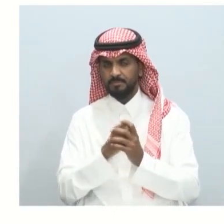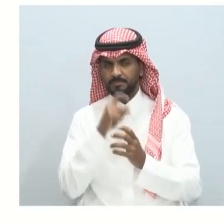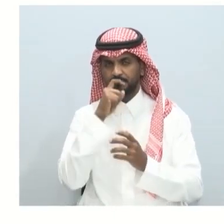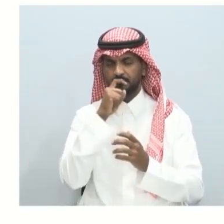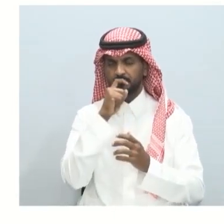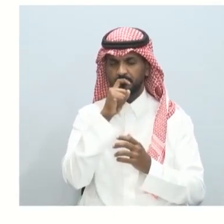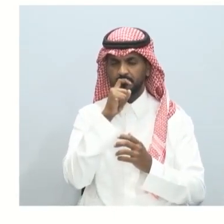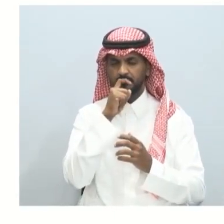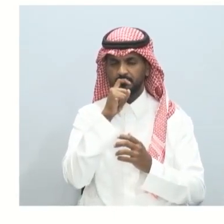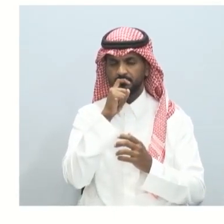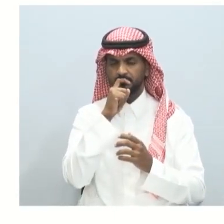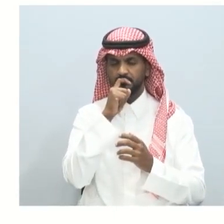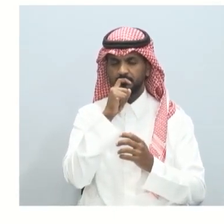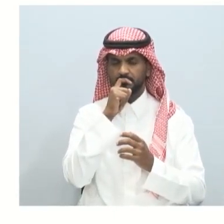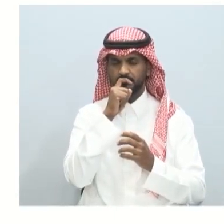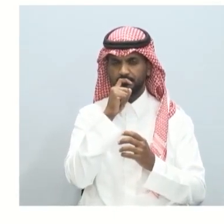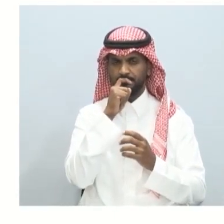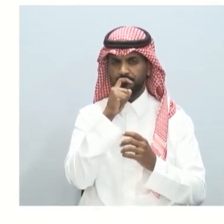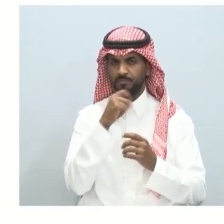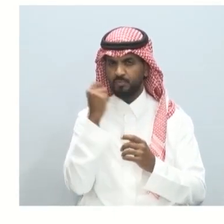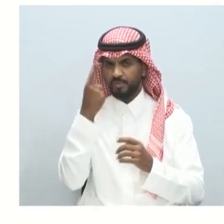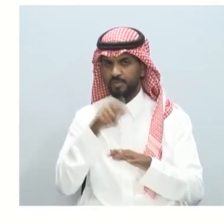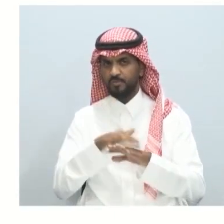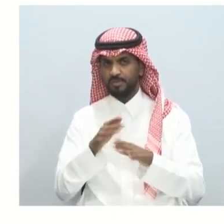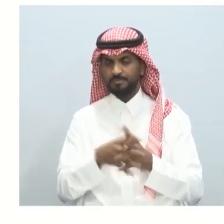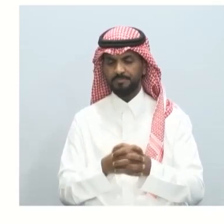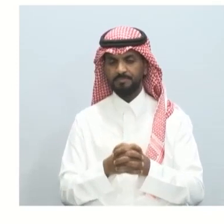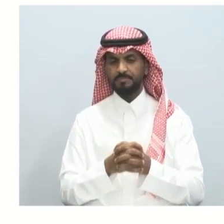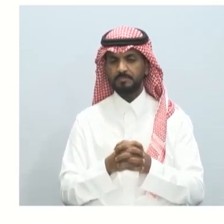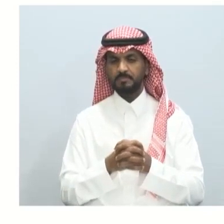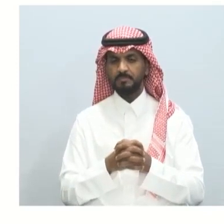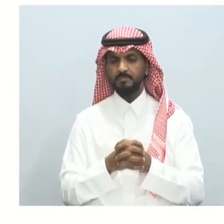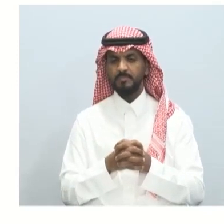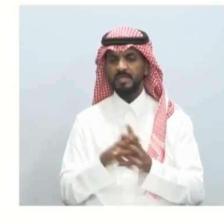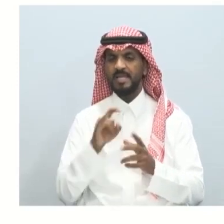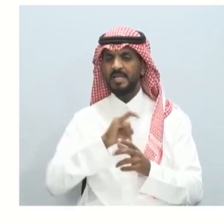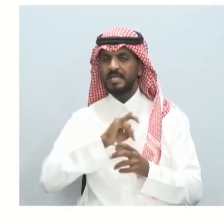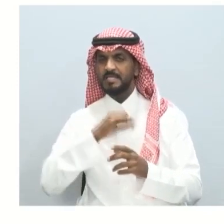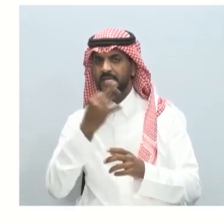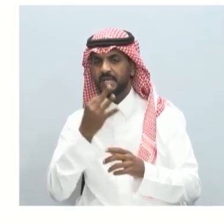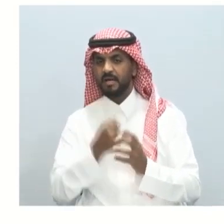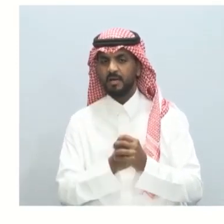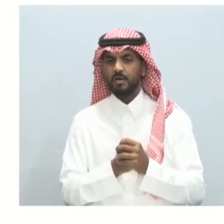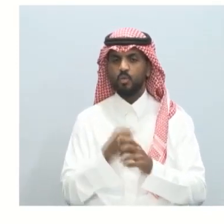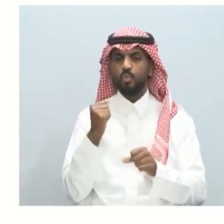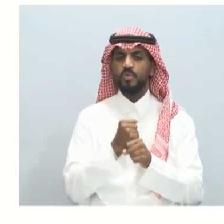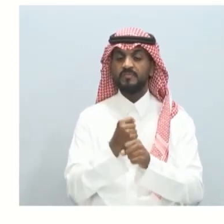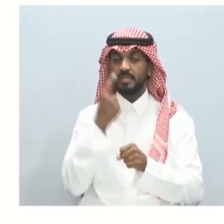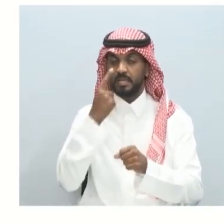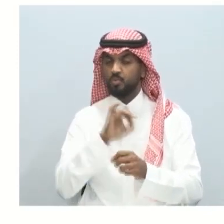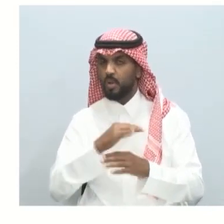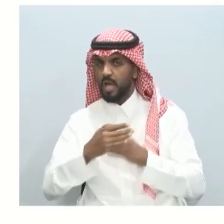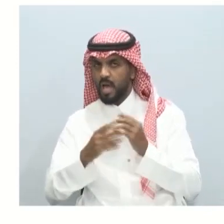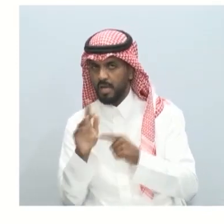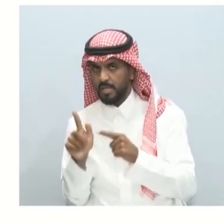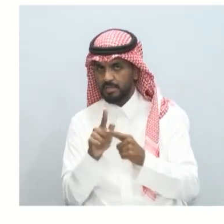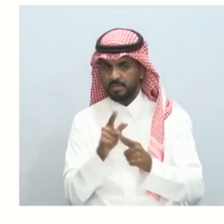ونعلق على ذلك سنذكر الفكره والتعليق كذلك الفكره الاخرى ليست القراءه وظيفه العين ولا حركه